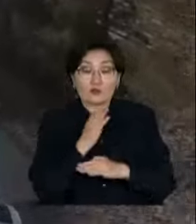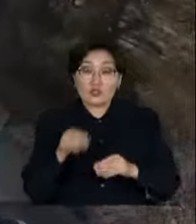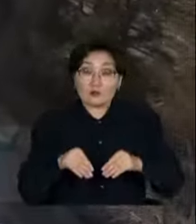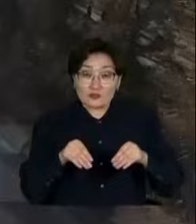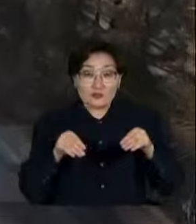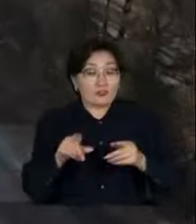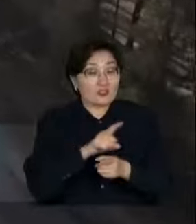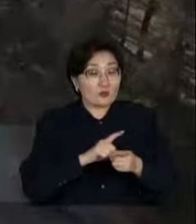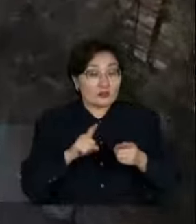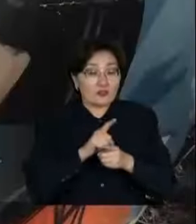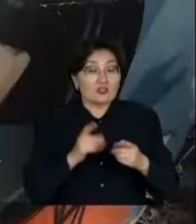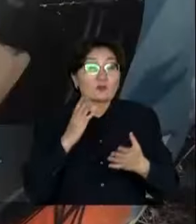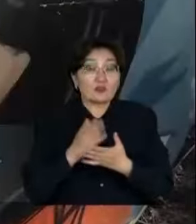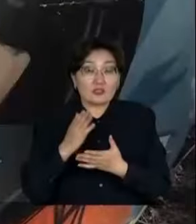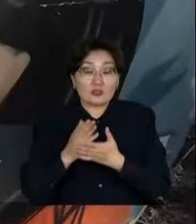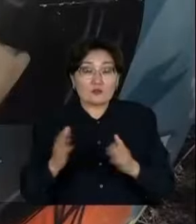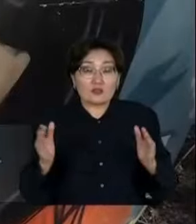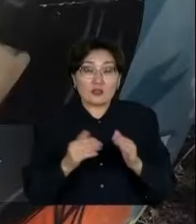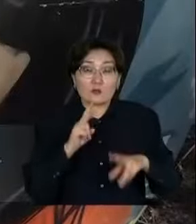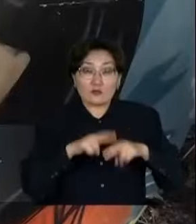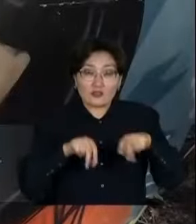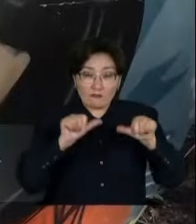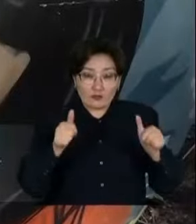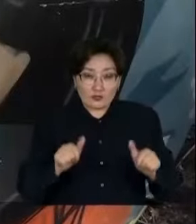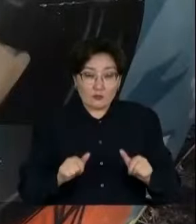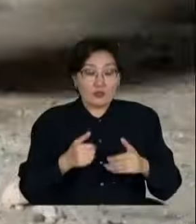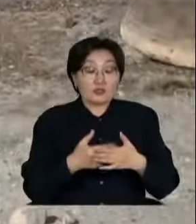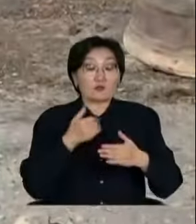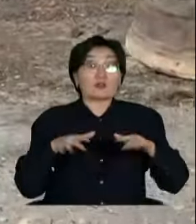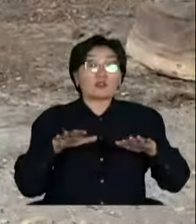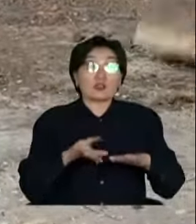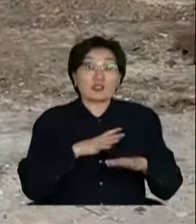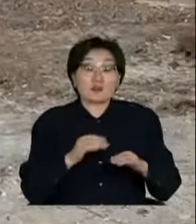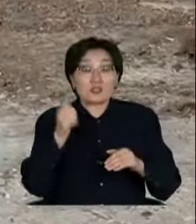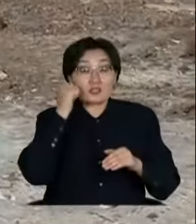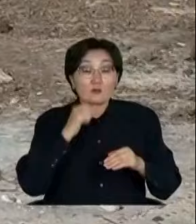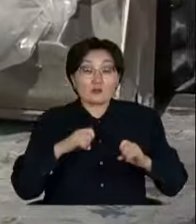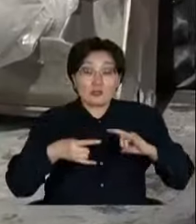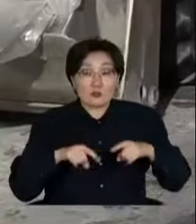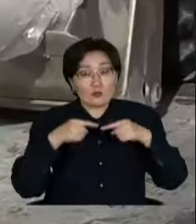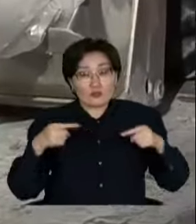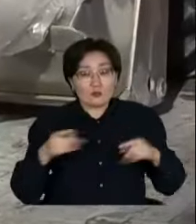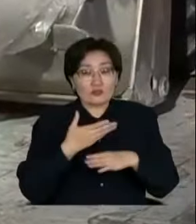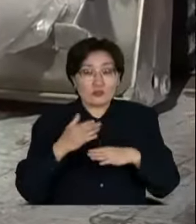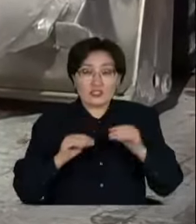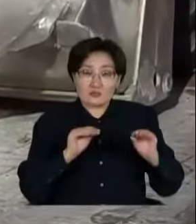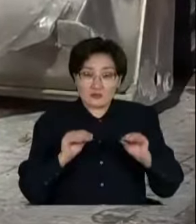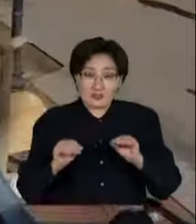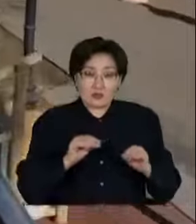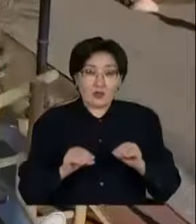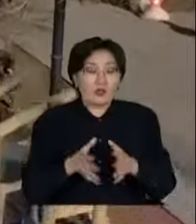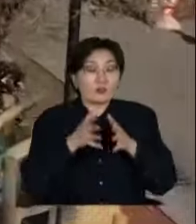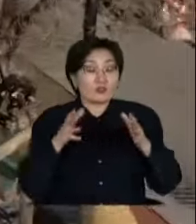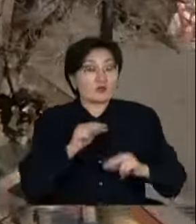также модернизировали существующие малые архитектурные формы. До этого местами была старая плитка и другие элементы инфраструктуры.